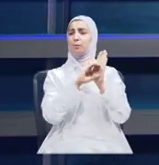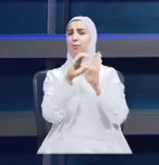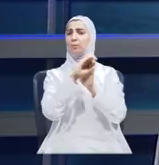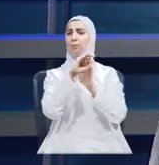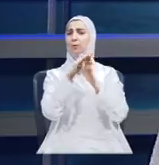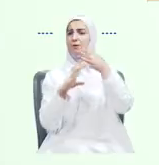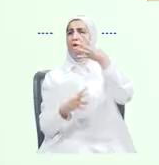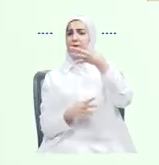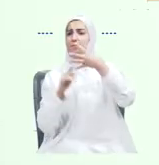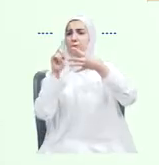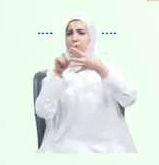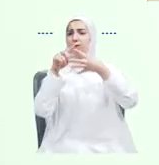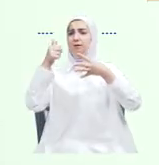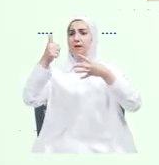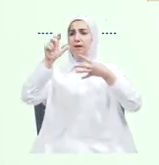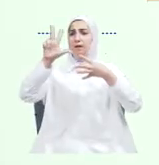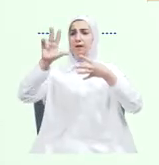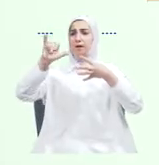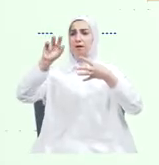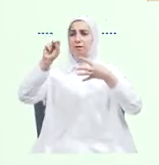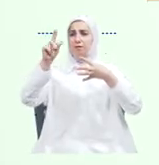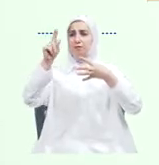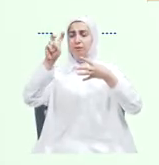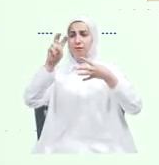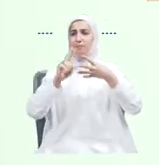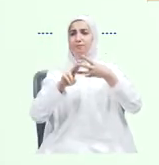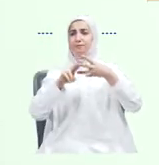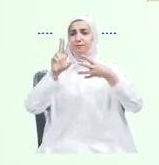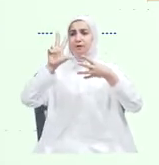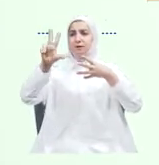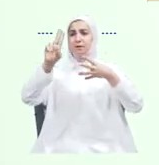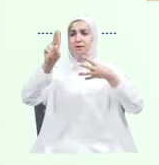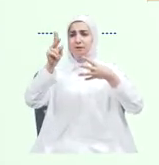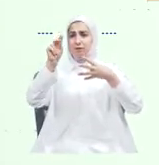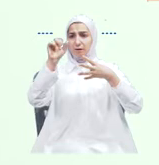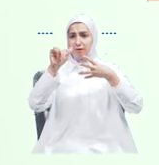ومنها اليقظة، الترقي، التقدم، والتطور.